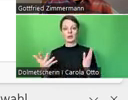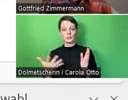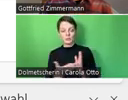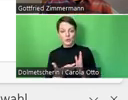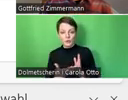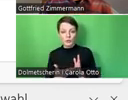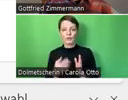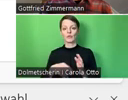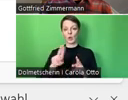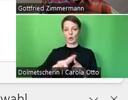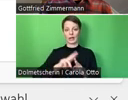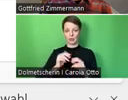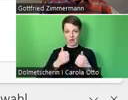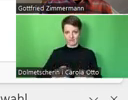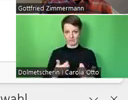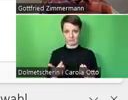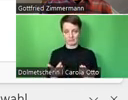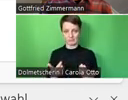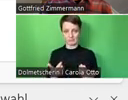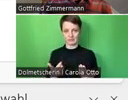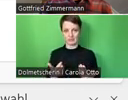Sprache für die Korrekturhilfen festlegen,